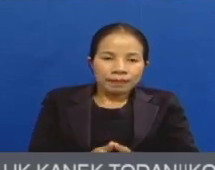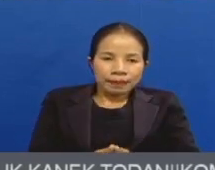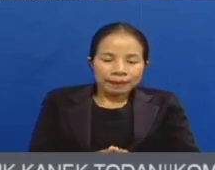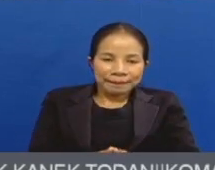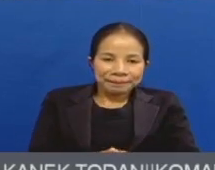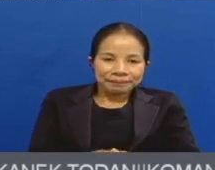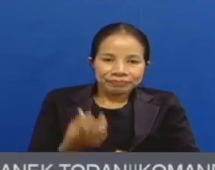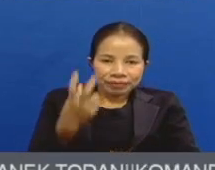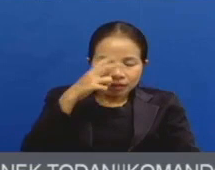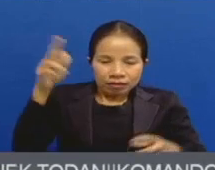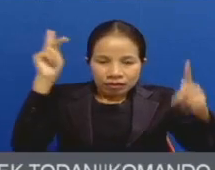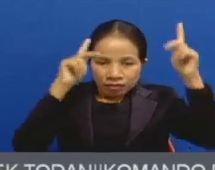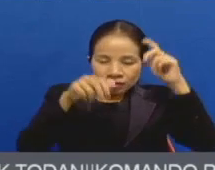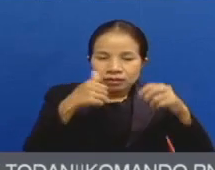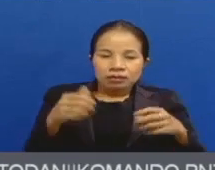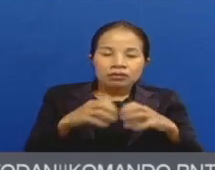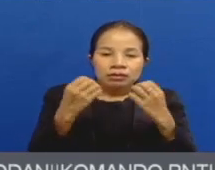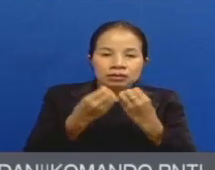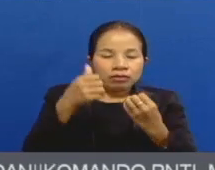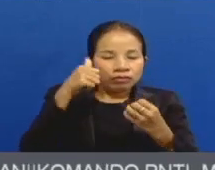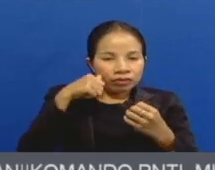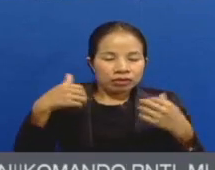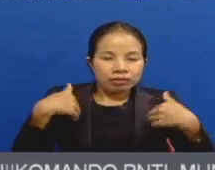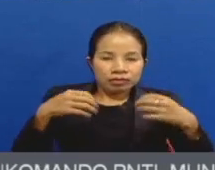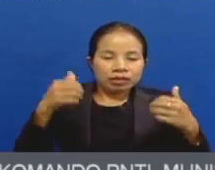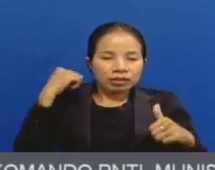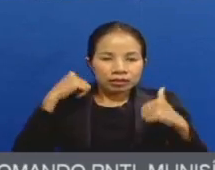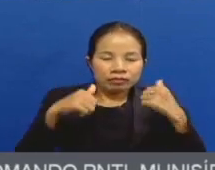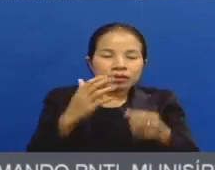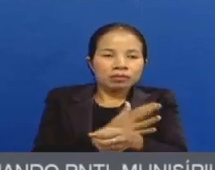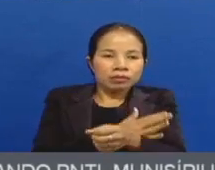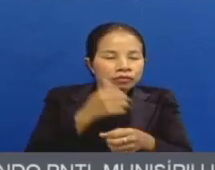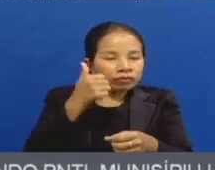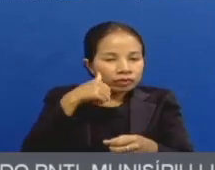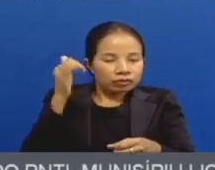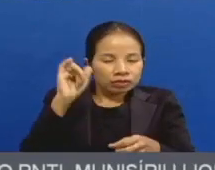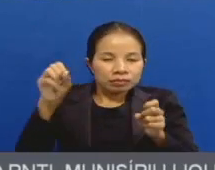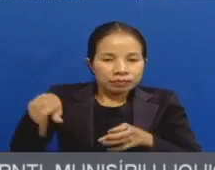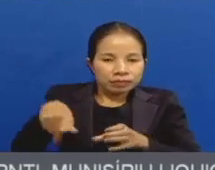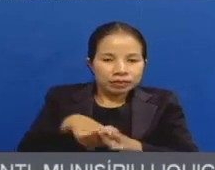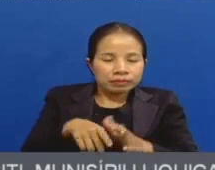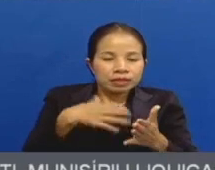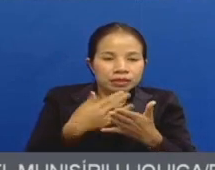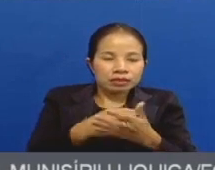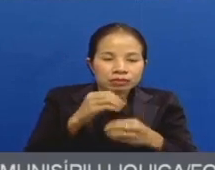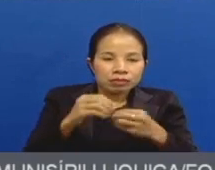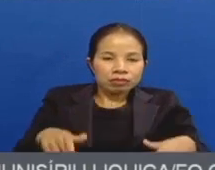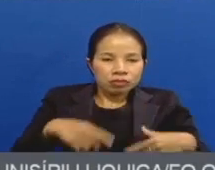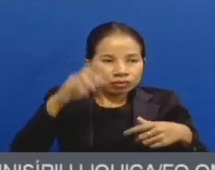ba asunto selo ka durante ne ready feto iha atividade sira di atune promove feto sira liu bele participa massimo iha a vida